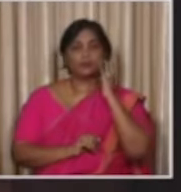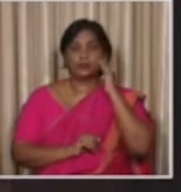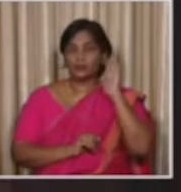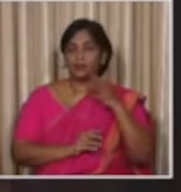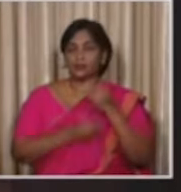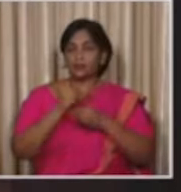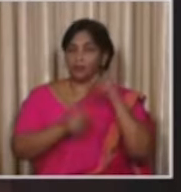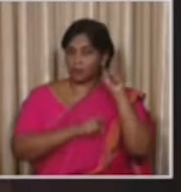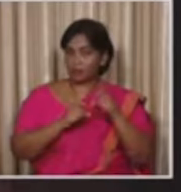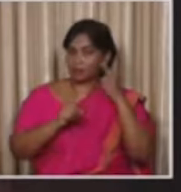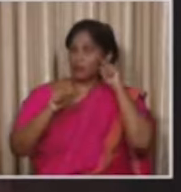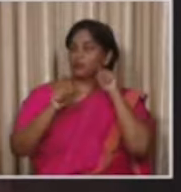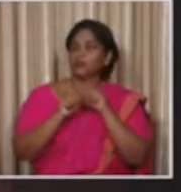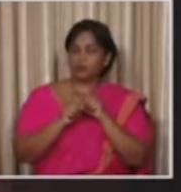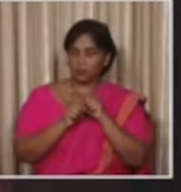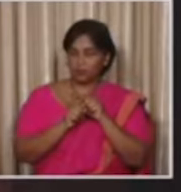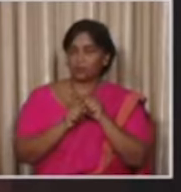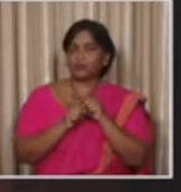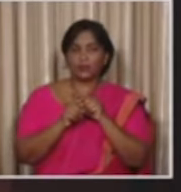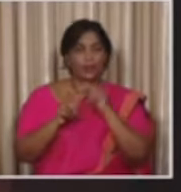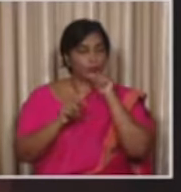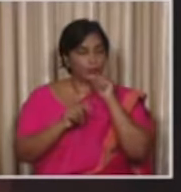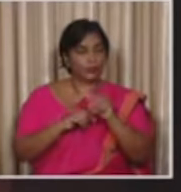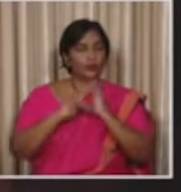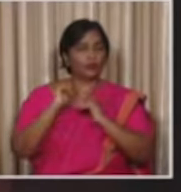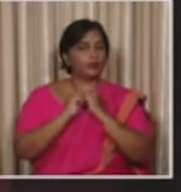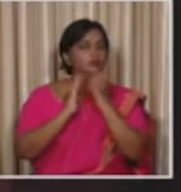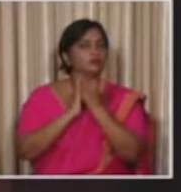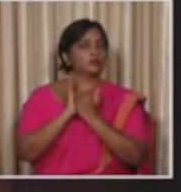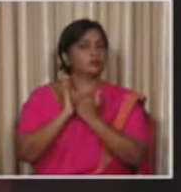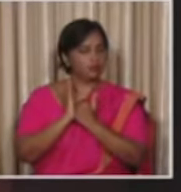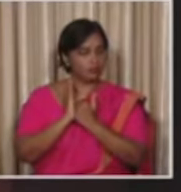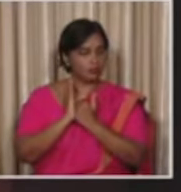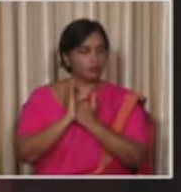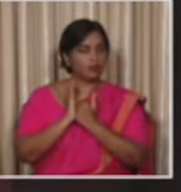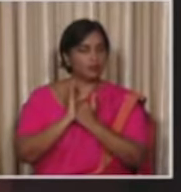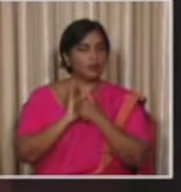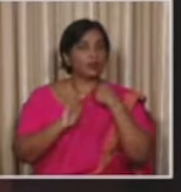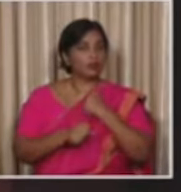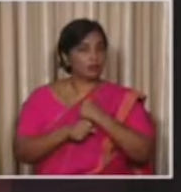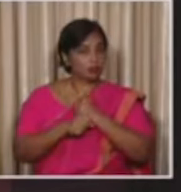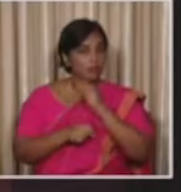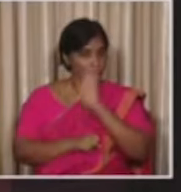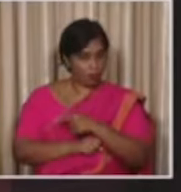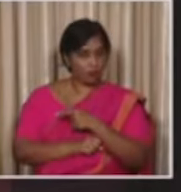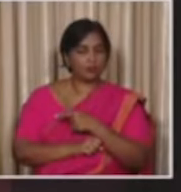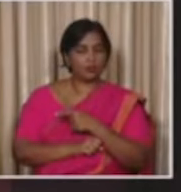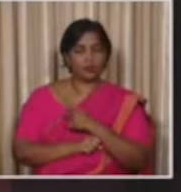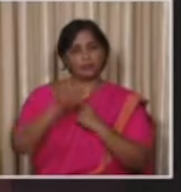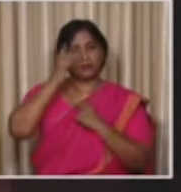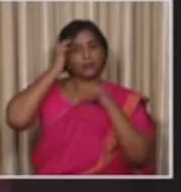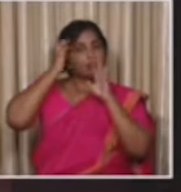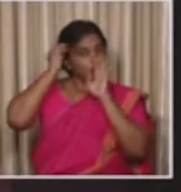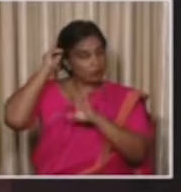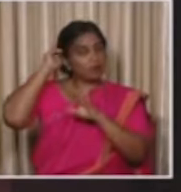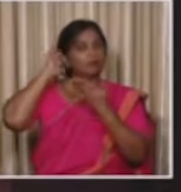කාන්තා ව්‍යවසායකින් ඉලක්ක කරගත් නිශ්චිත වැඩපිළිවෙලක් මේ රජය සතු වේද?